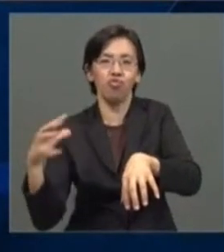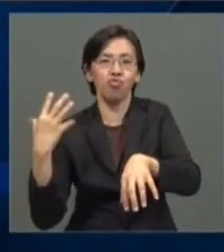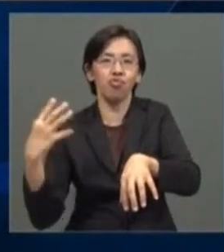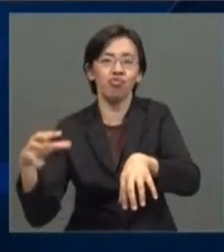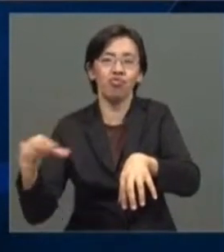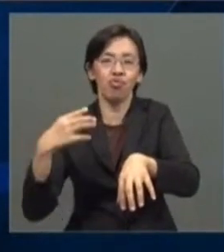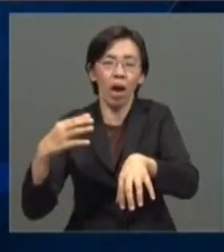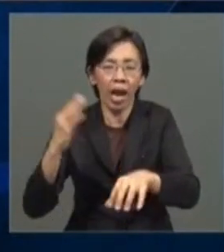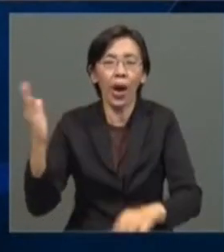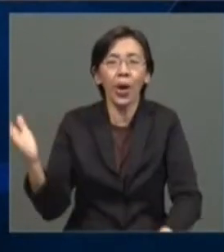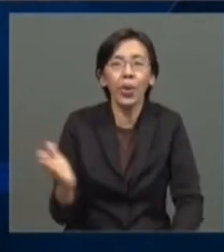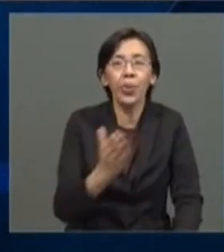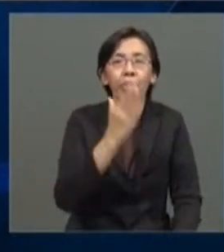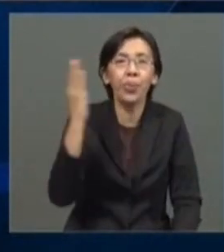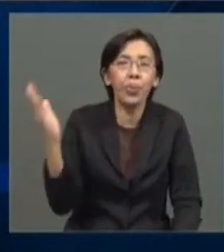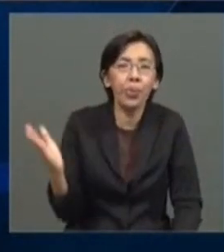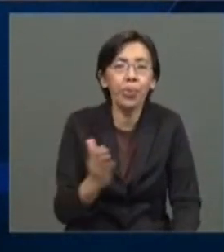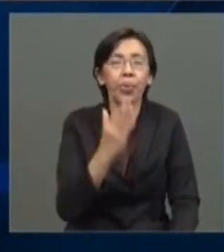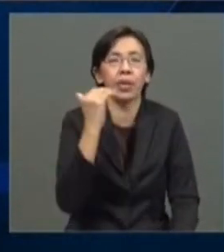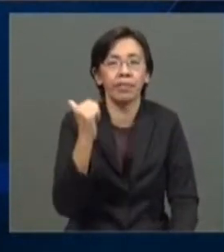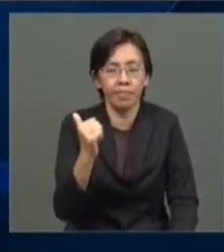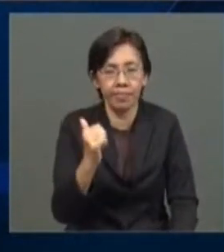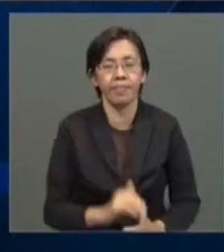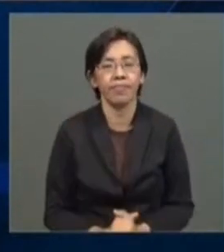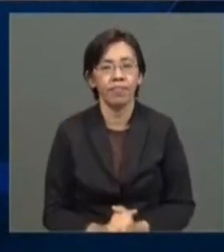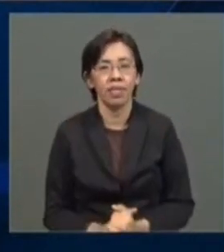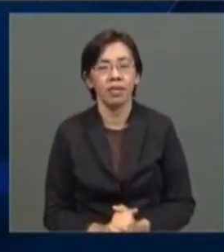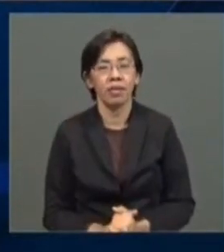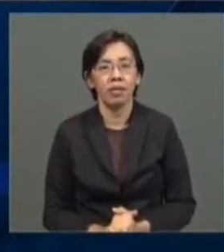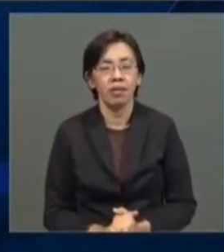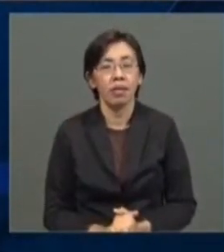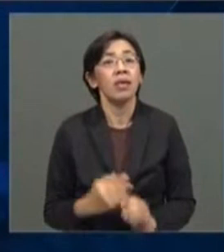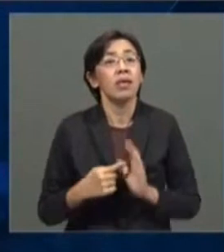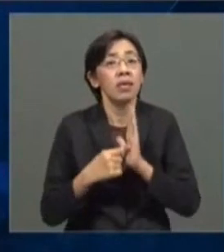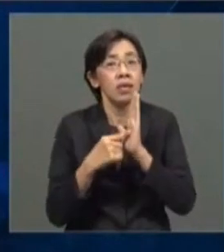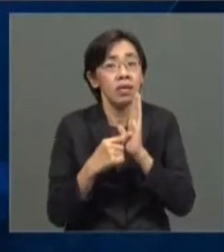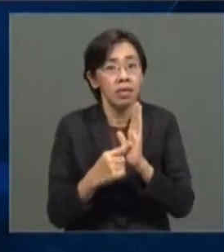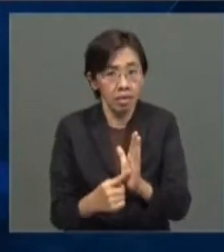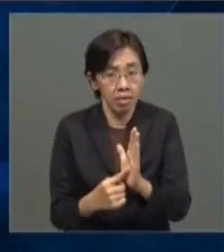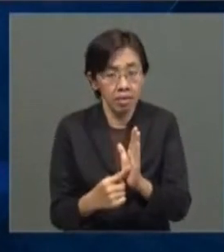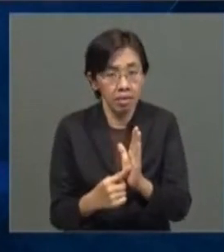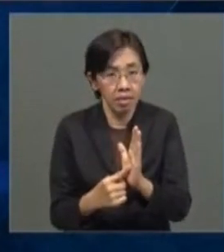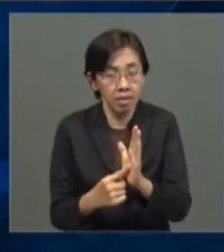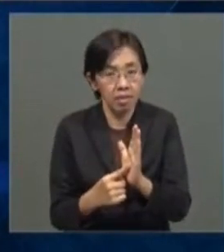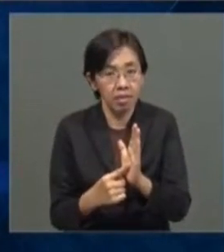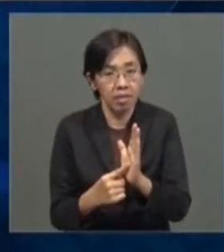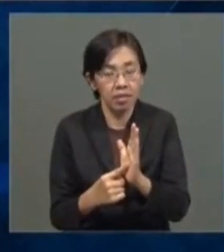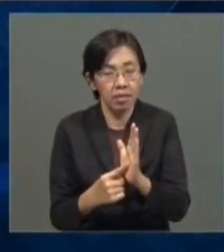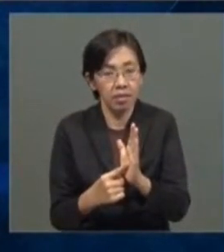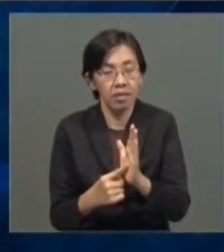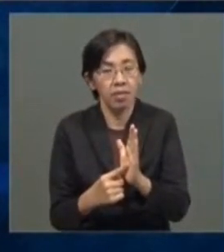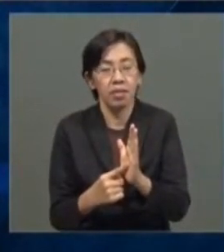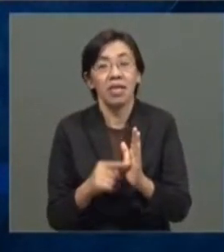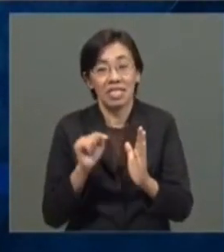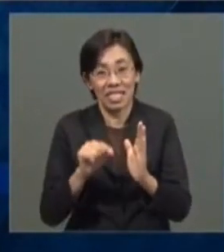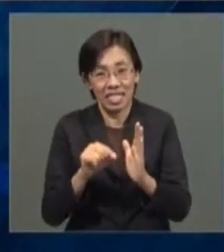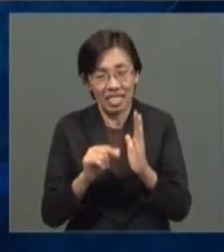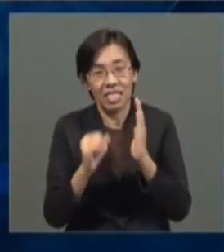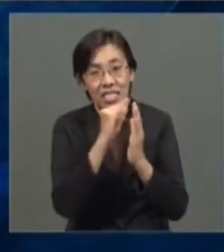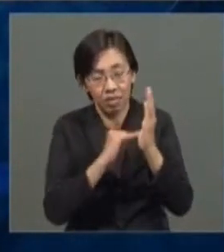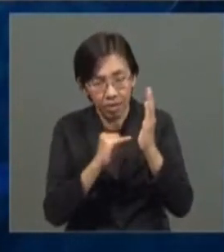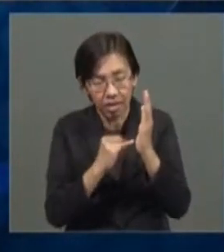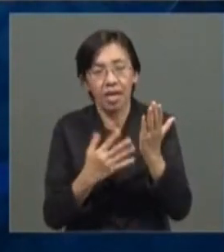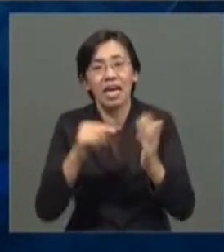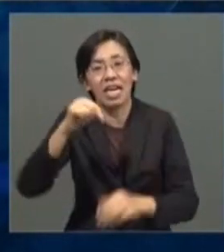รวมไปถึงเรื่องของการพิจารณาที่จะเสนอให้ในส่วนของจังหวัดและพื้นที่นะคะ